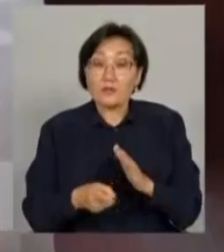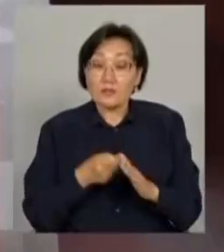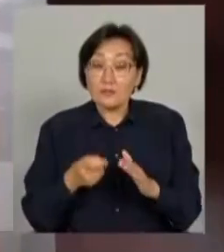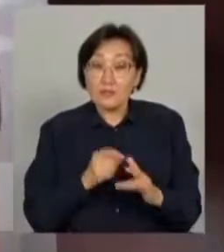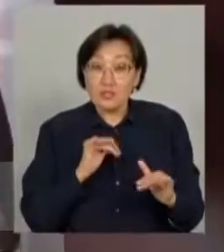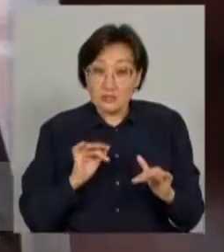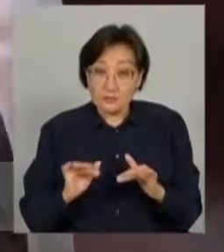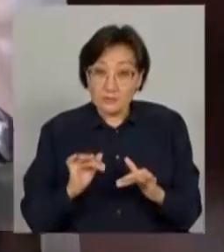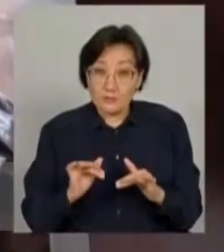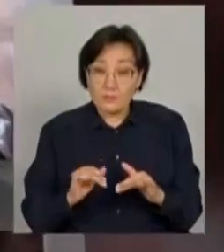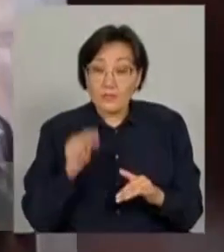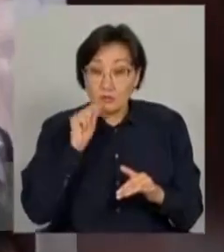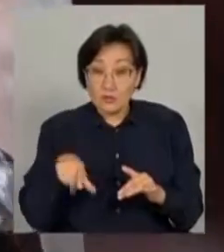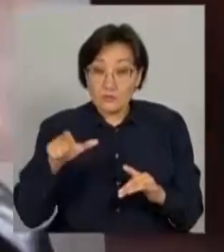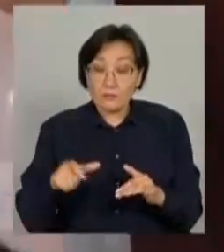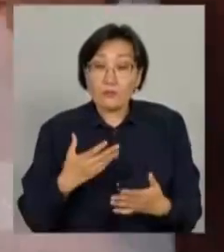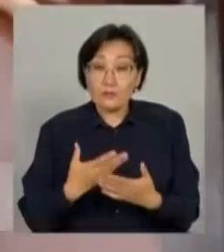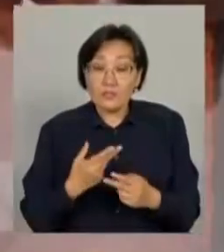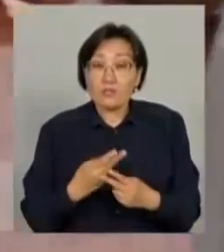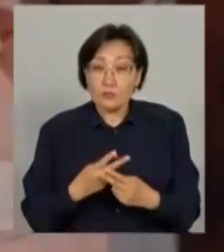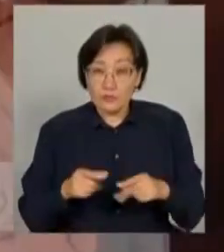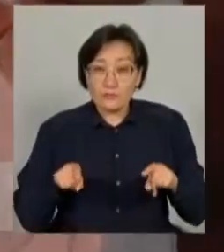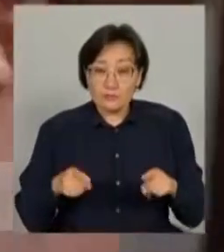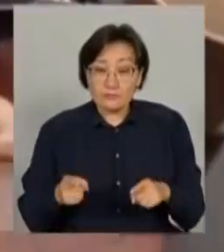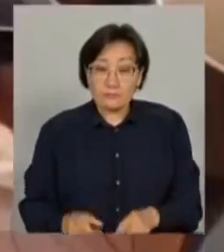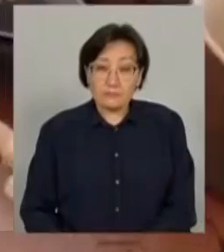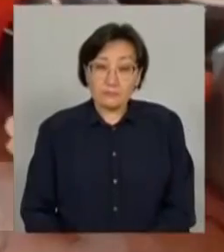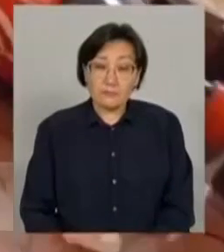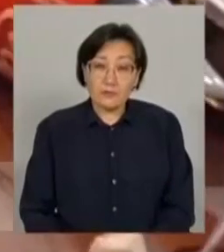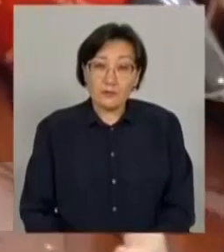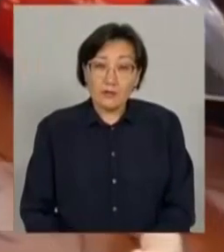досудебное расследование, а подозреваемые находятся под стражей.